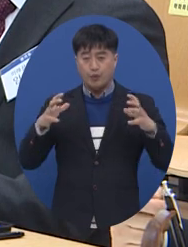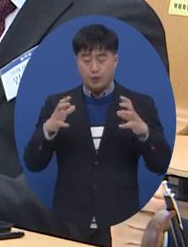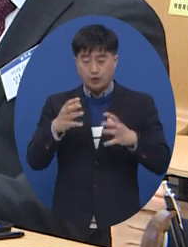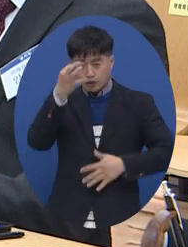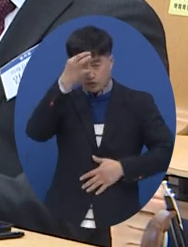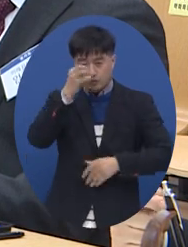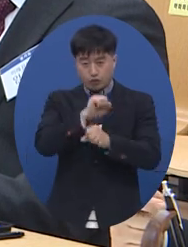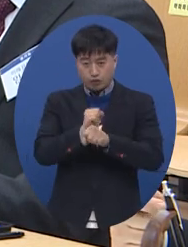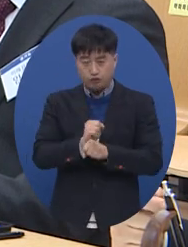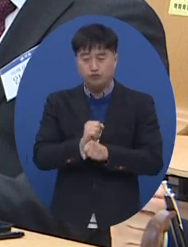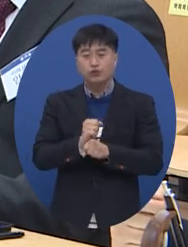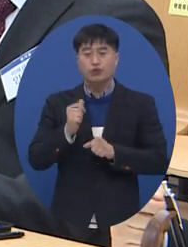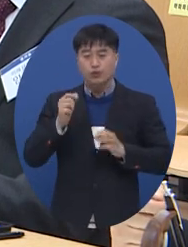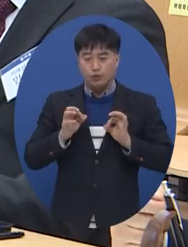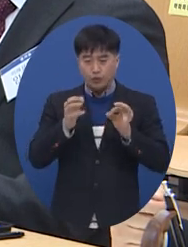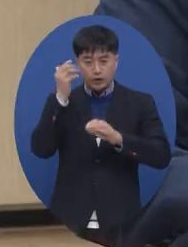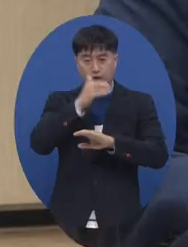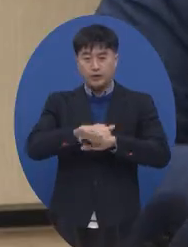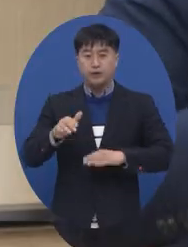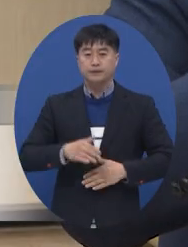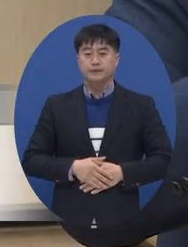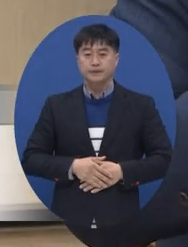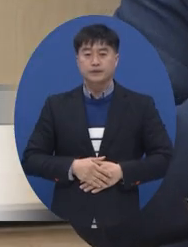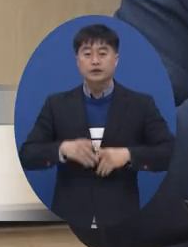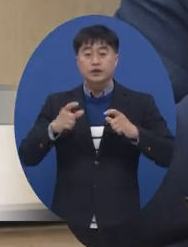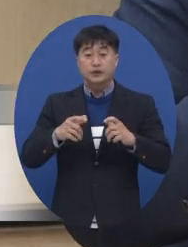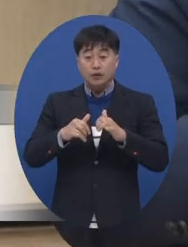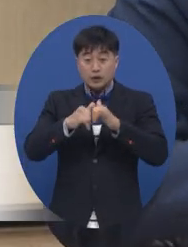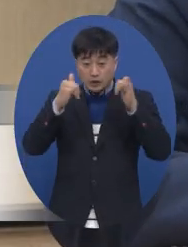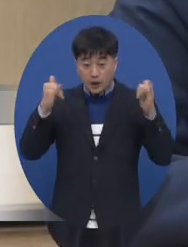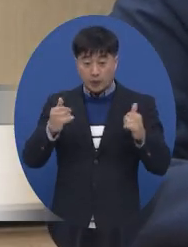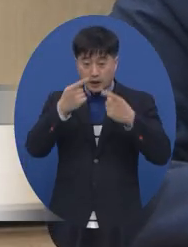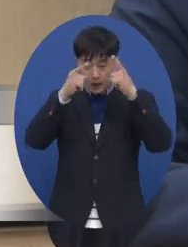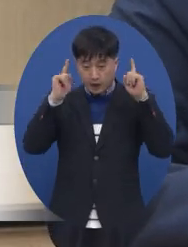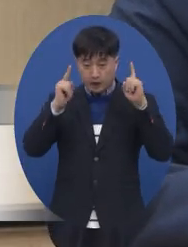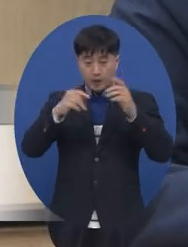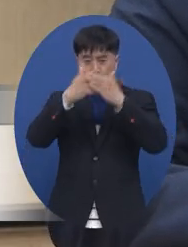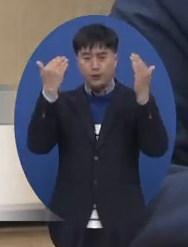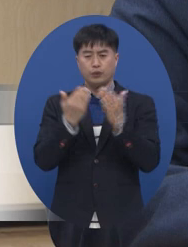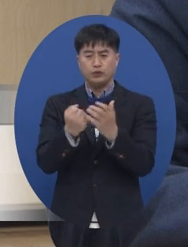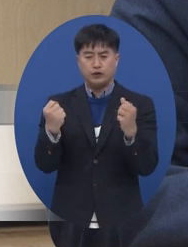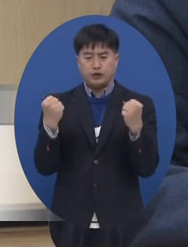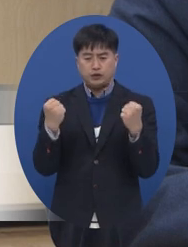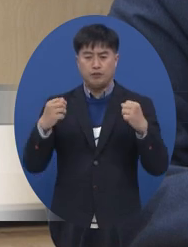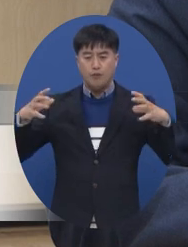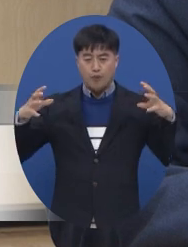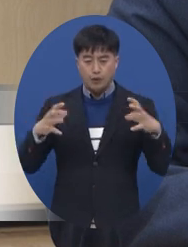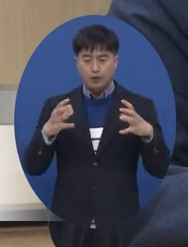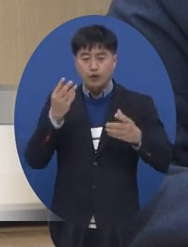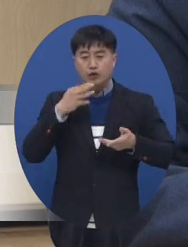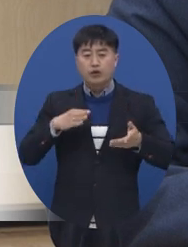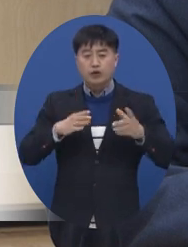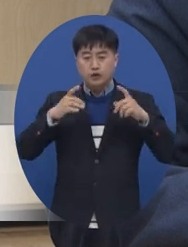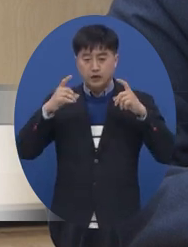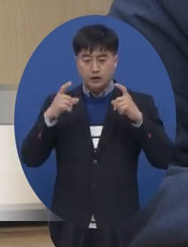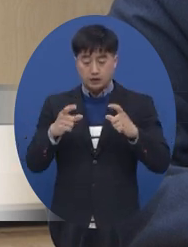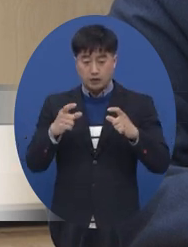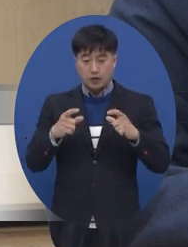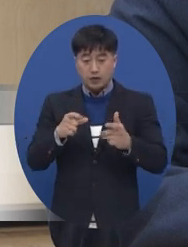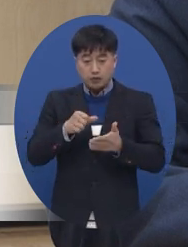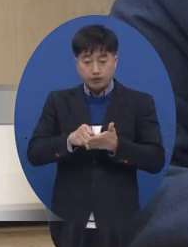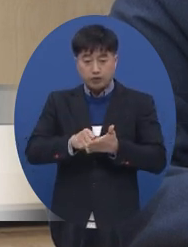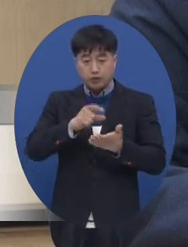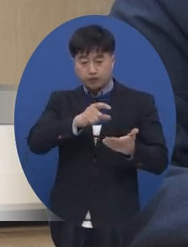연구에 박차를 가하겠다는 겁니다. 지역 사회의 대학들이 모두 힘을 모아서 경기도의